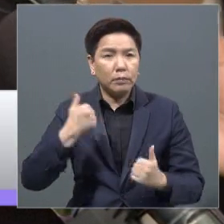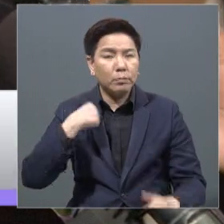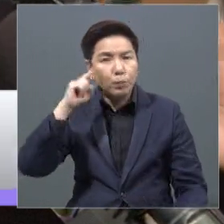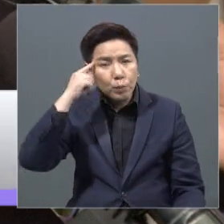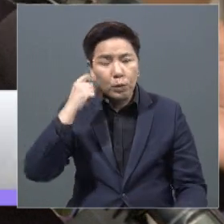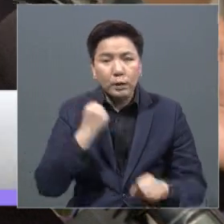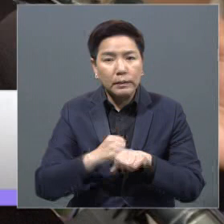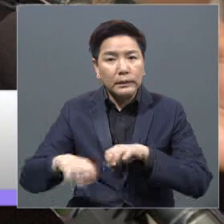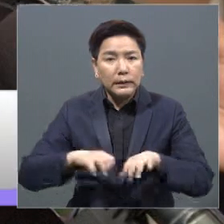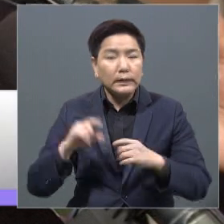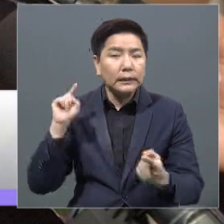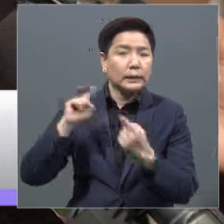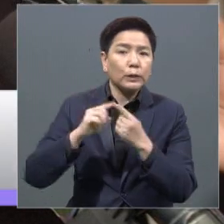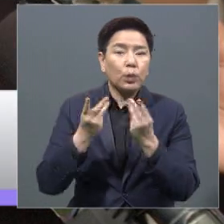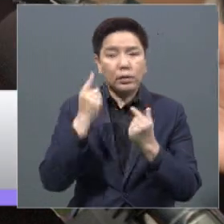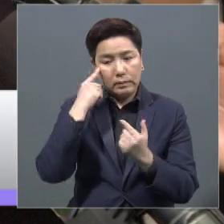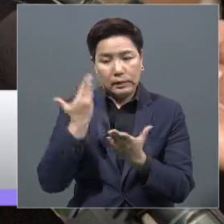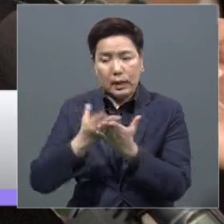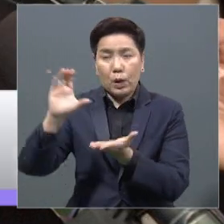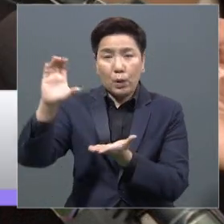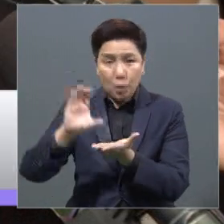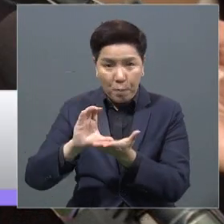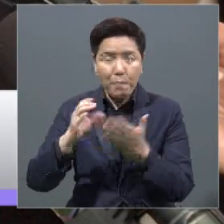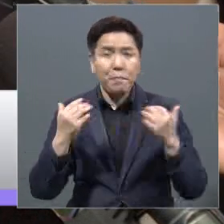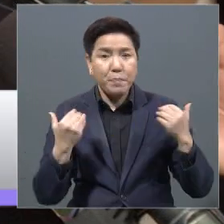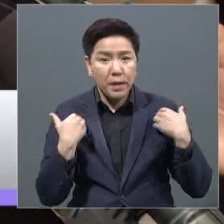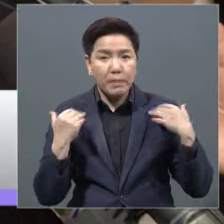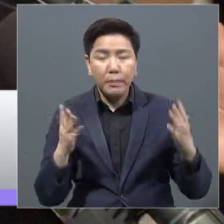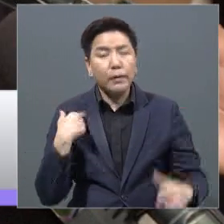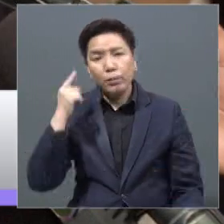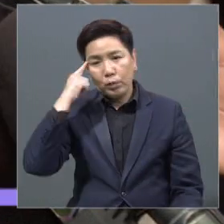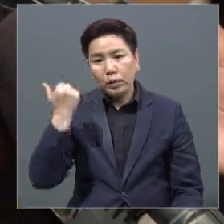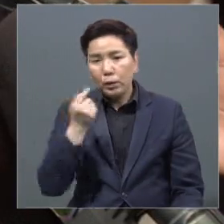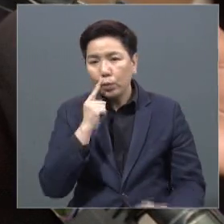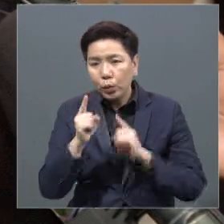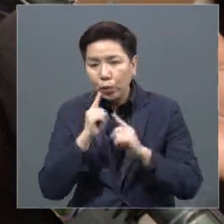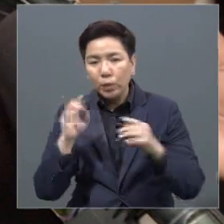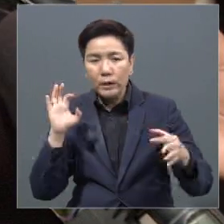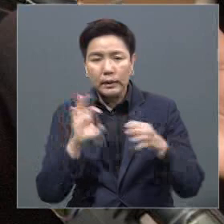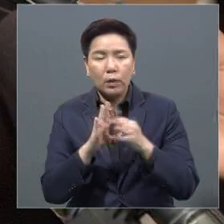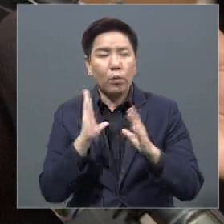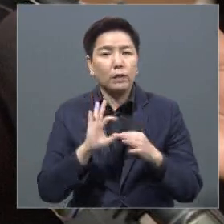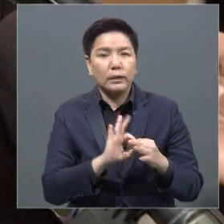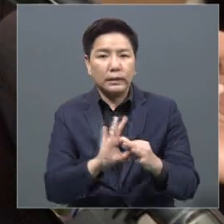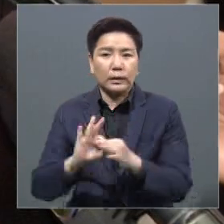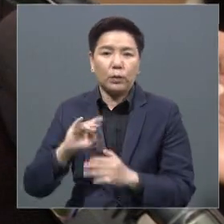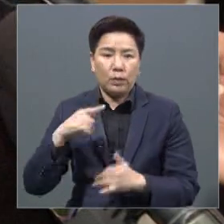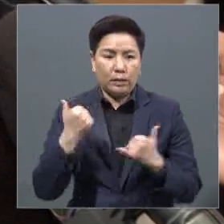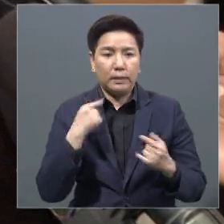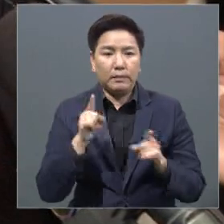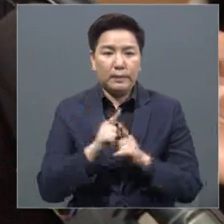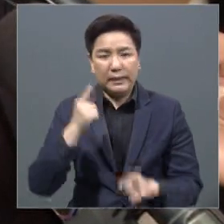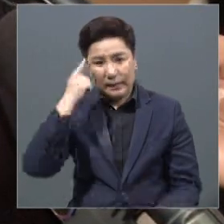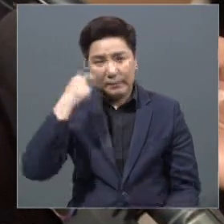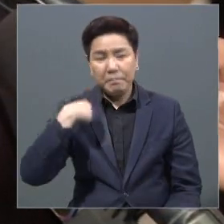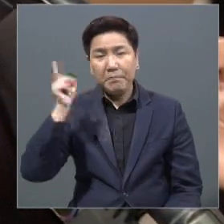ราบว่าเขาดำเนินการไปถึงไหนแล้วก็มีงบประมาณมีแผนงานยังไงบ้างนะครับต้องเข้าไปคุยกับทางฝ่ายที่เกี่ยวข้องก่อนอย่าไปคิดว่าผมเป็นเ